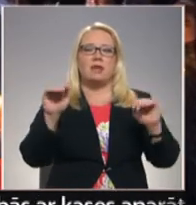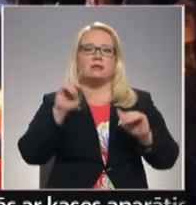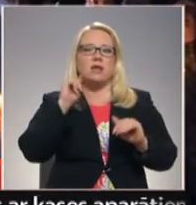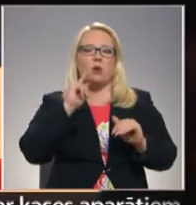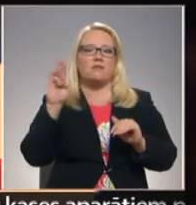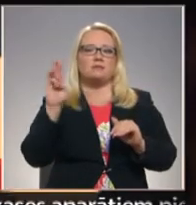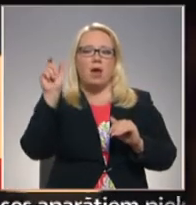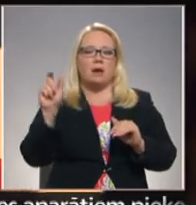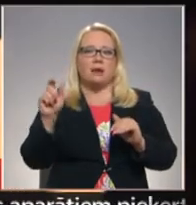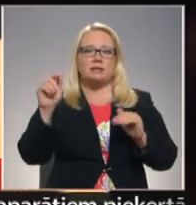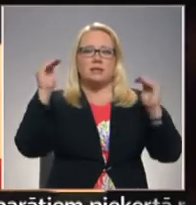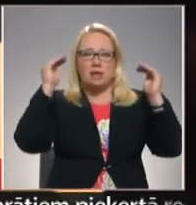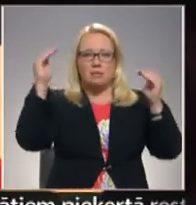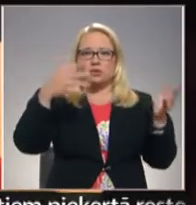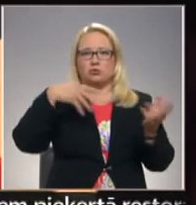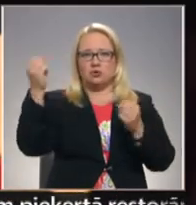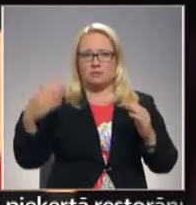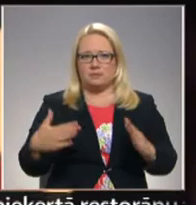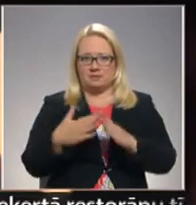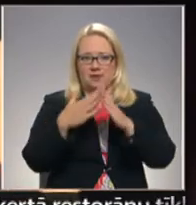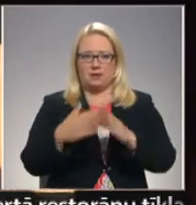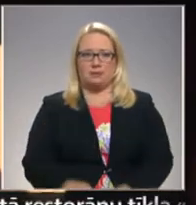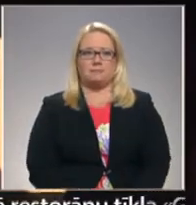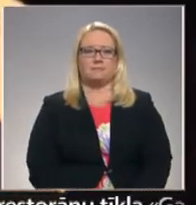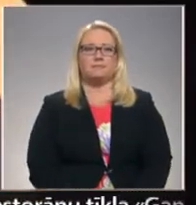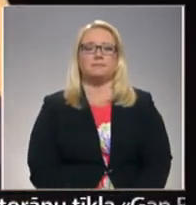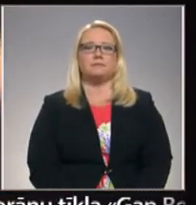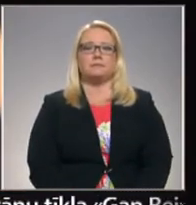svētki. Ilze Kišenko, Andrejs Mažāns, Latgales reģionālā televīzija.